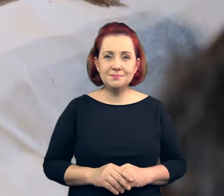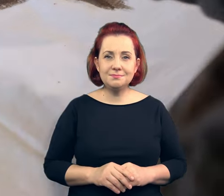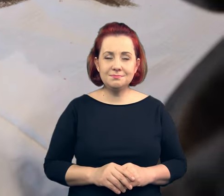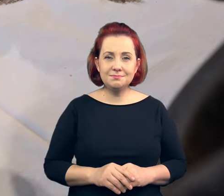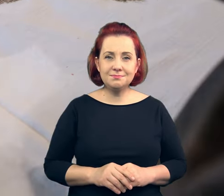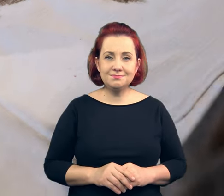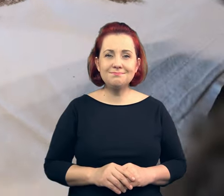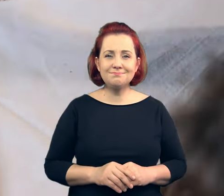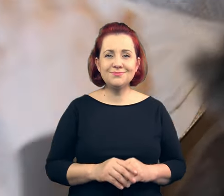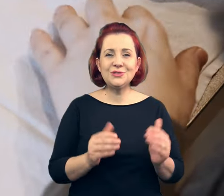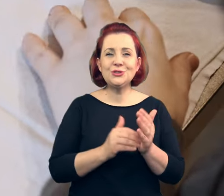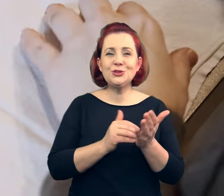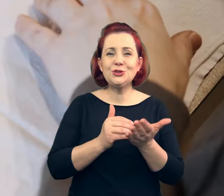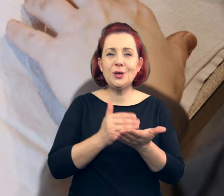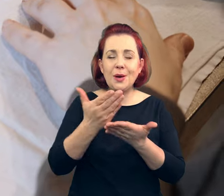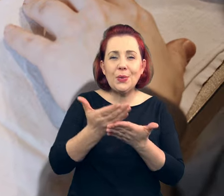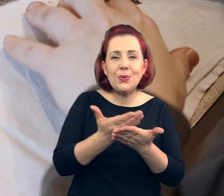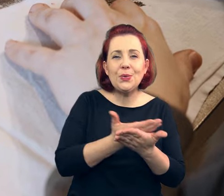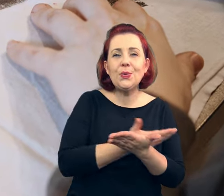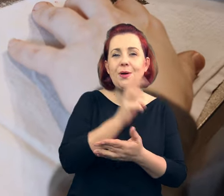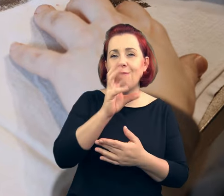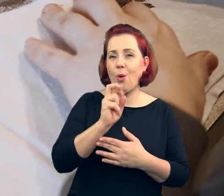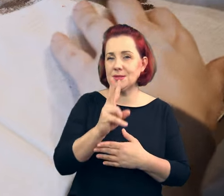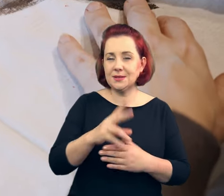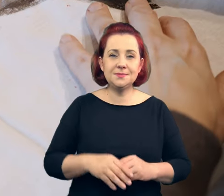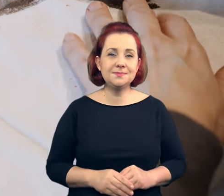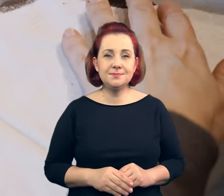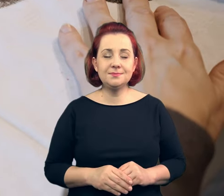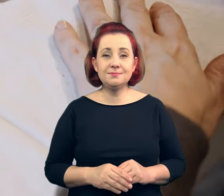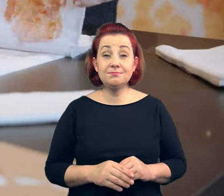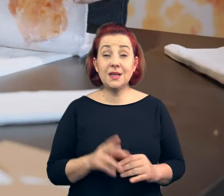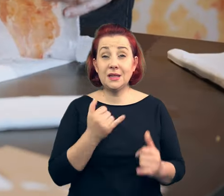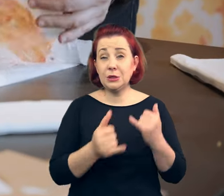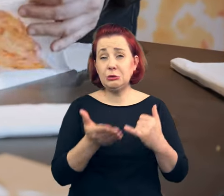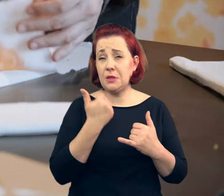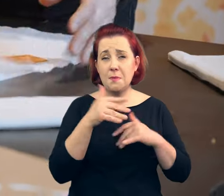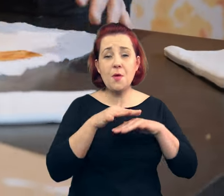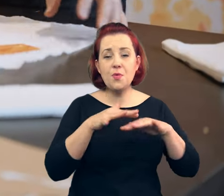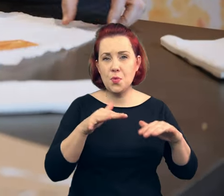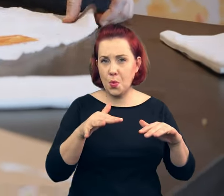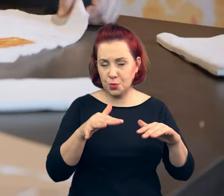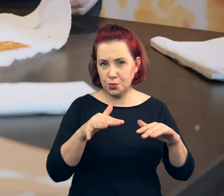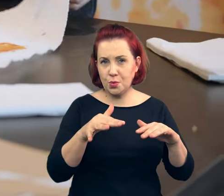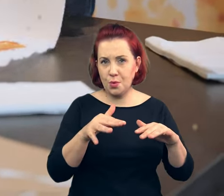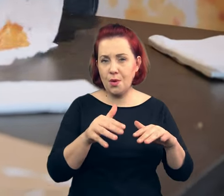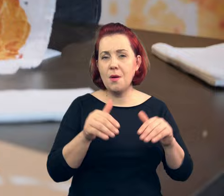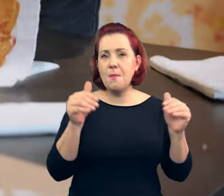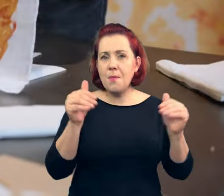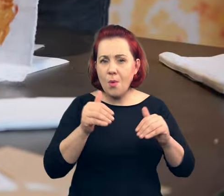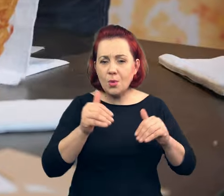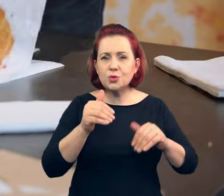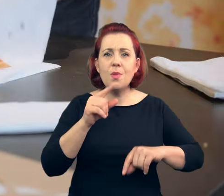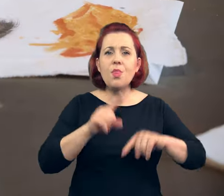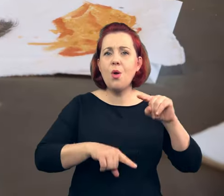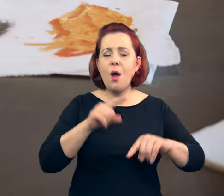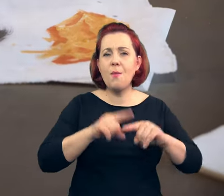wydobywania projektu z batiku to jest zdejmowanie wosku z naszej tkaniny. Jeżeli wosku mamy niewiele, możemy sobie pozwolić